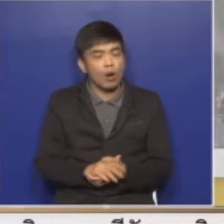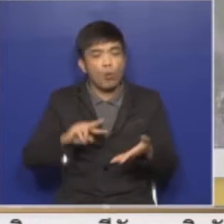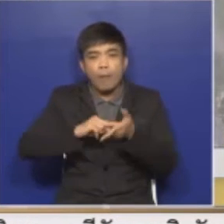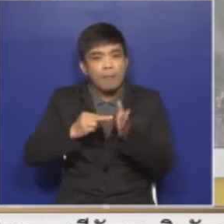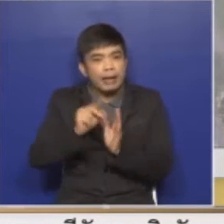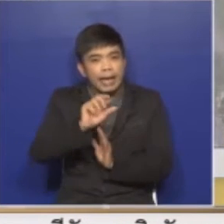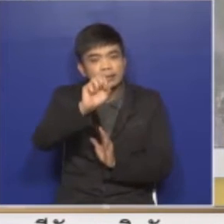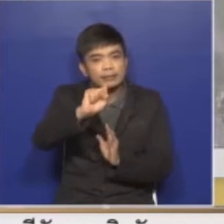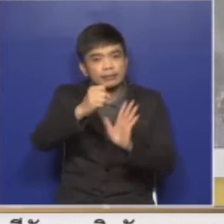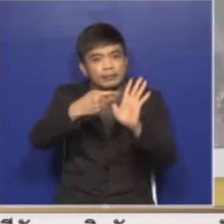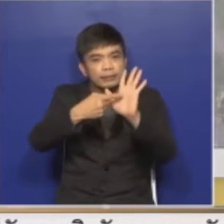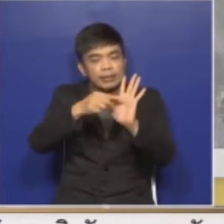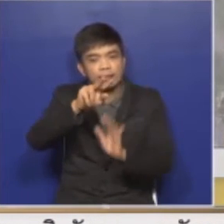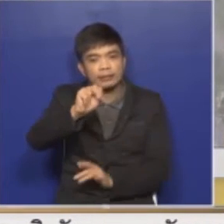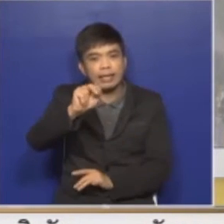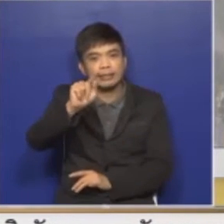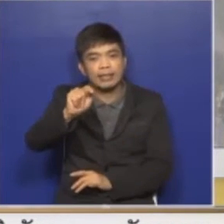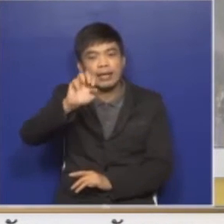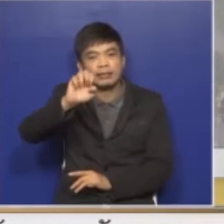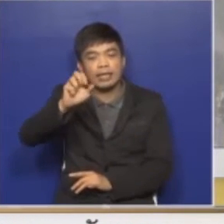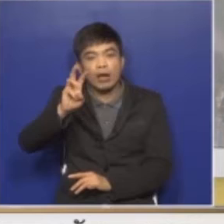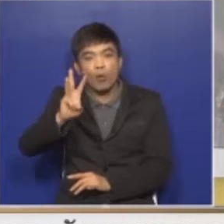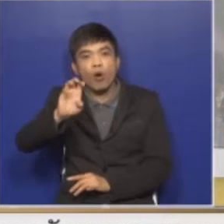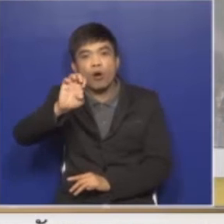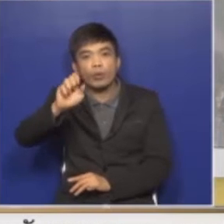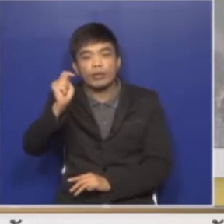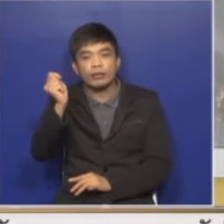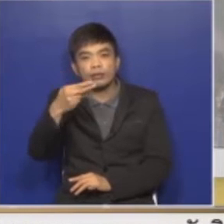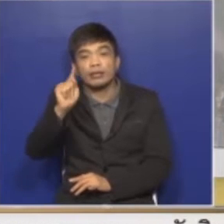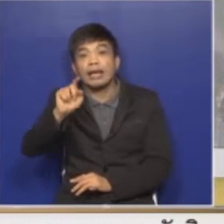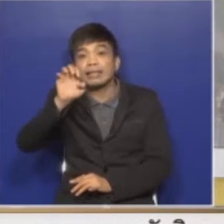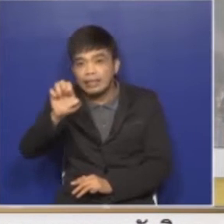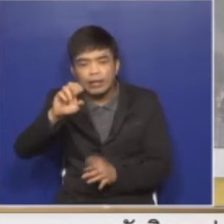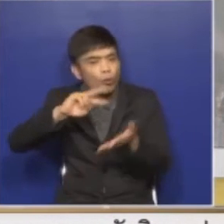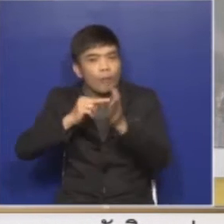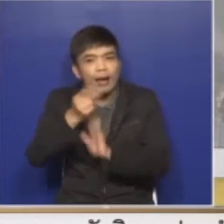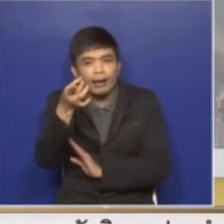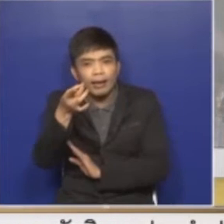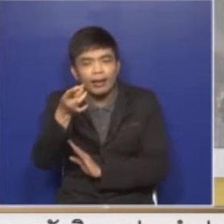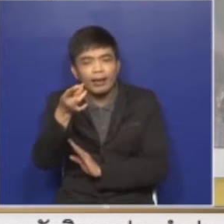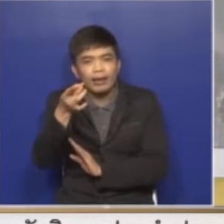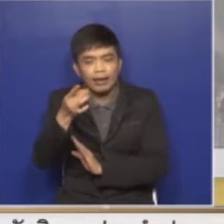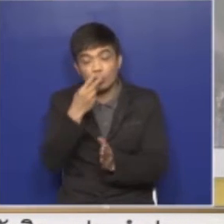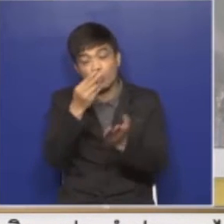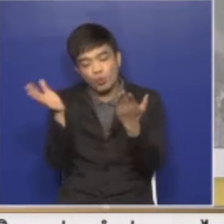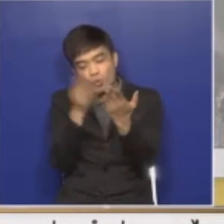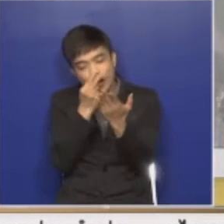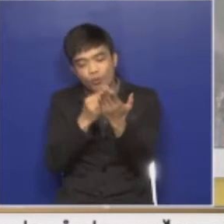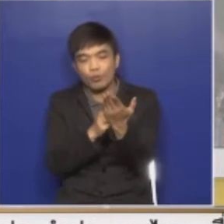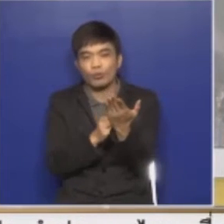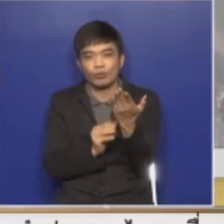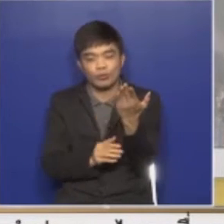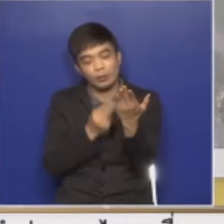วิธีของท่านมีนิดเดียวครับในวัดท้ายเนาะหน้า 59ผมเห็นนะครับท่านอ่า